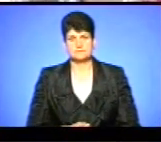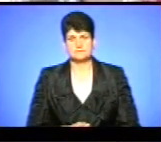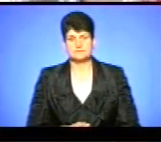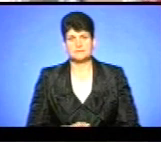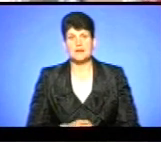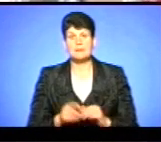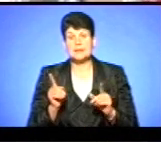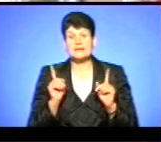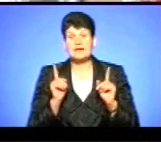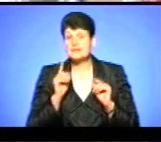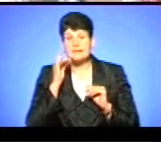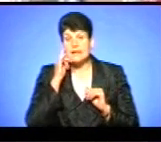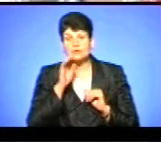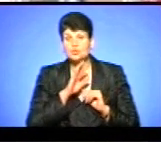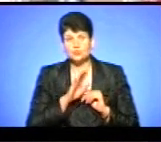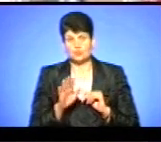Ми навіть не думали, що